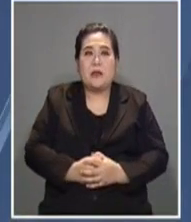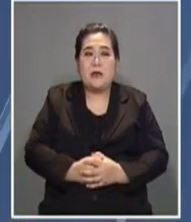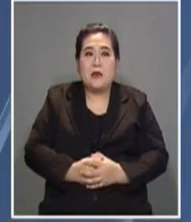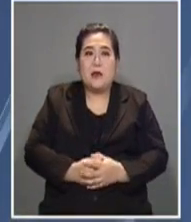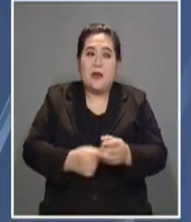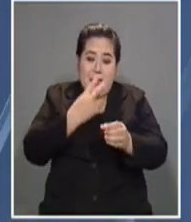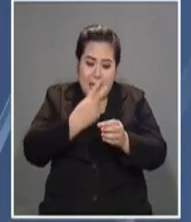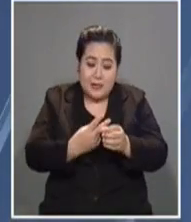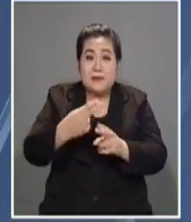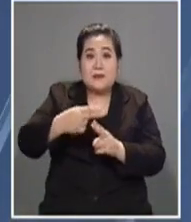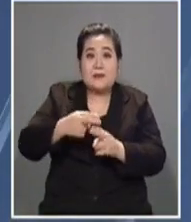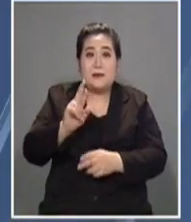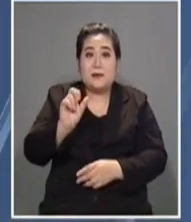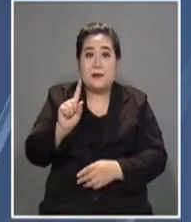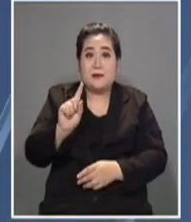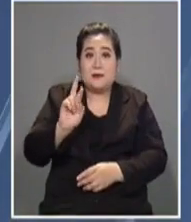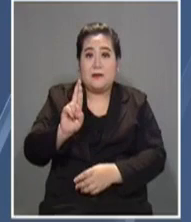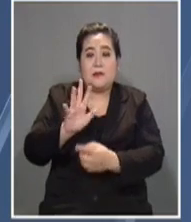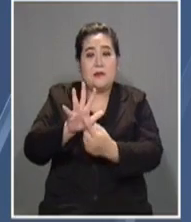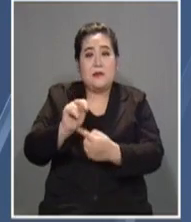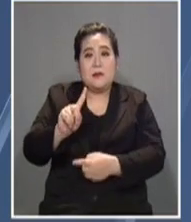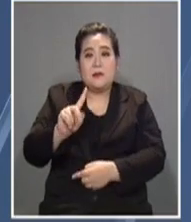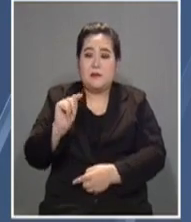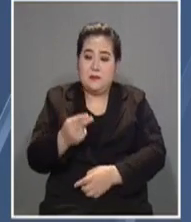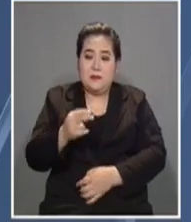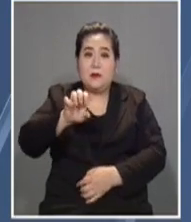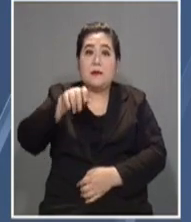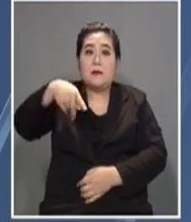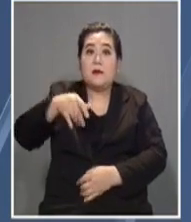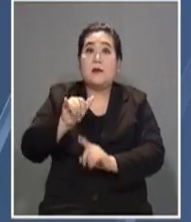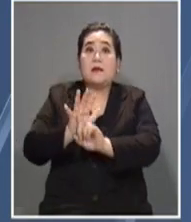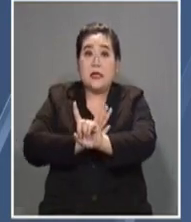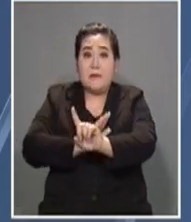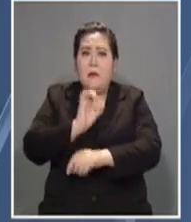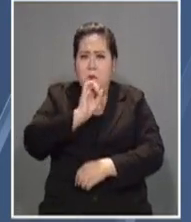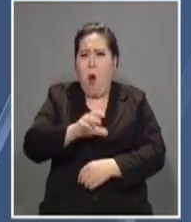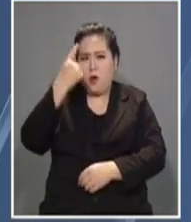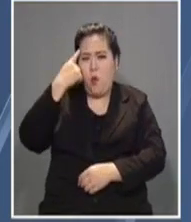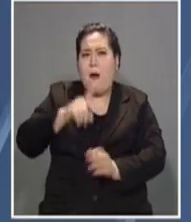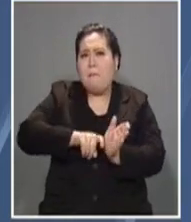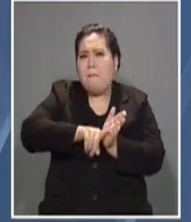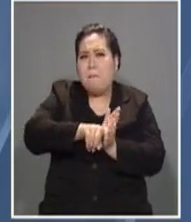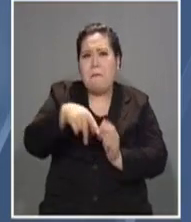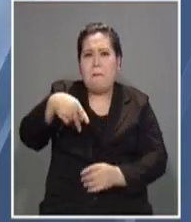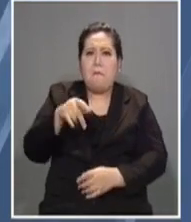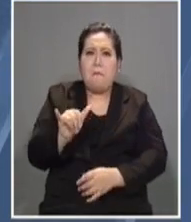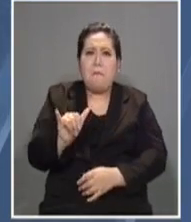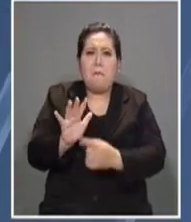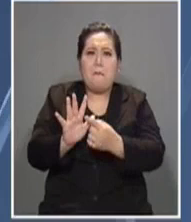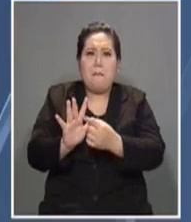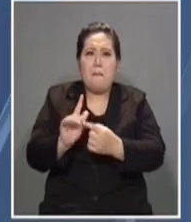ว่ามันน่าจะเป็นพยาธินะคะเชื่อว่าอย่างนั้นเพราะว่ามันดิ้นได้มันเป็นเส้นกลมๆขาวๆนะคะ คร ับก็เลย